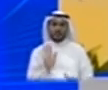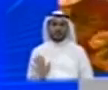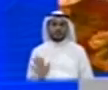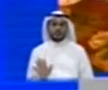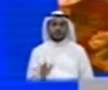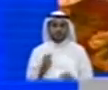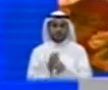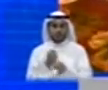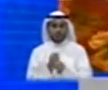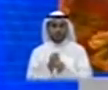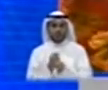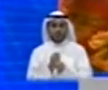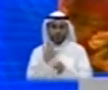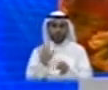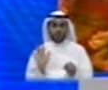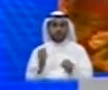ان في